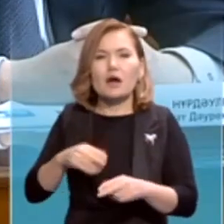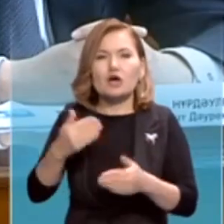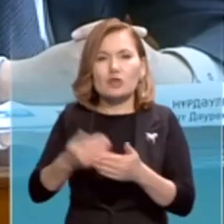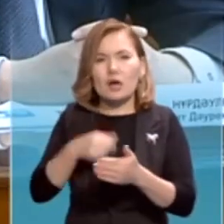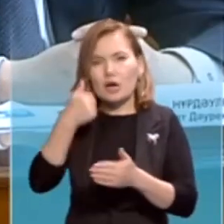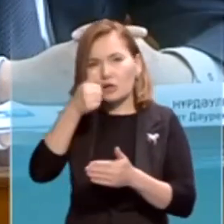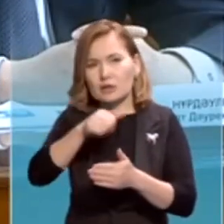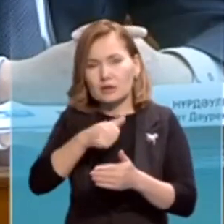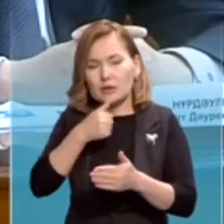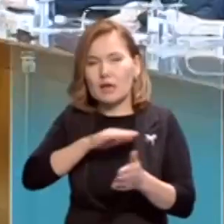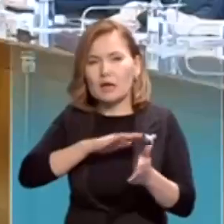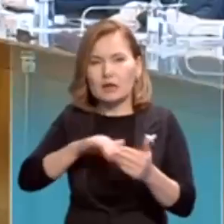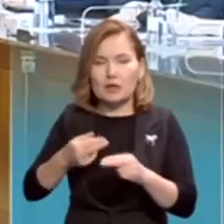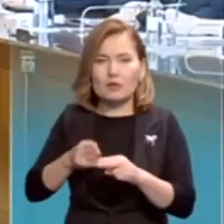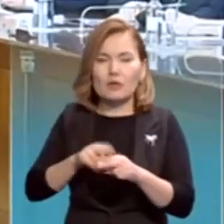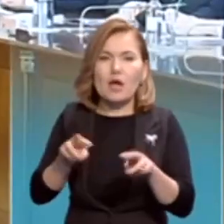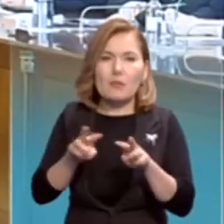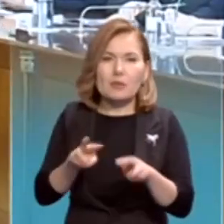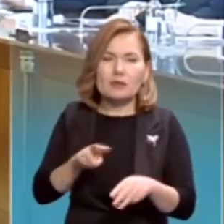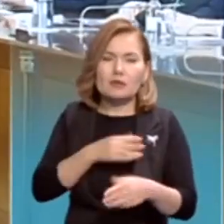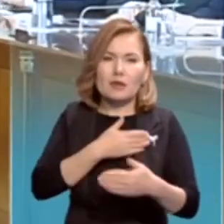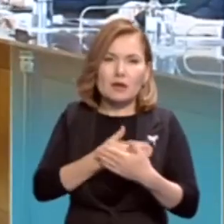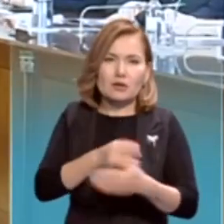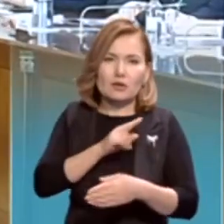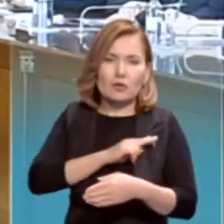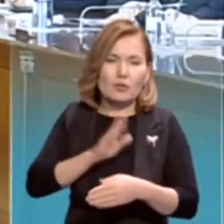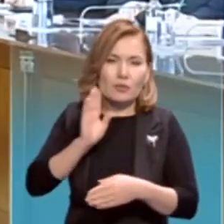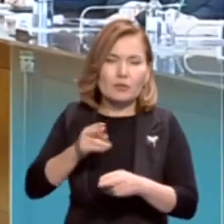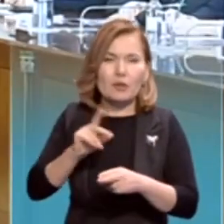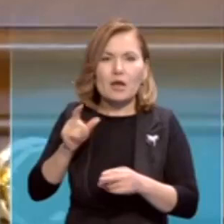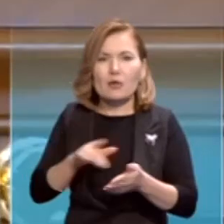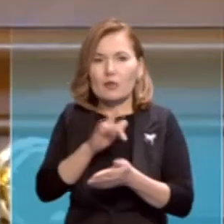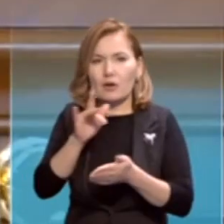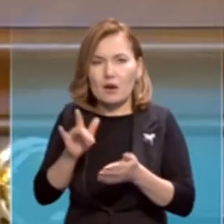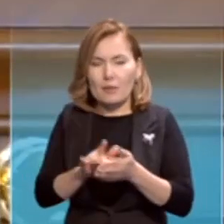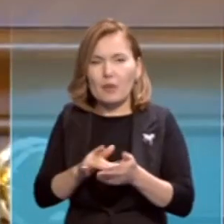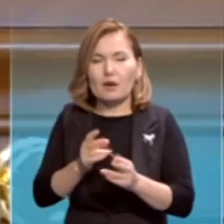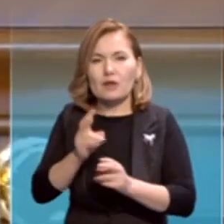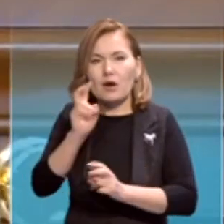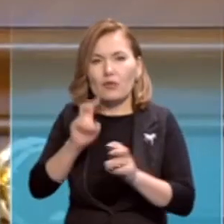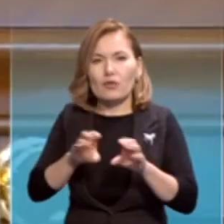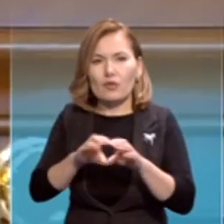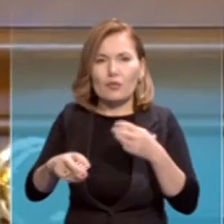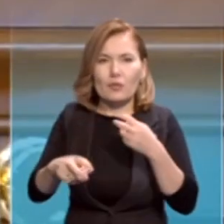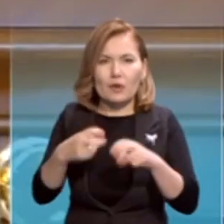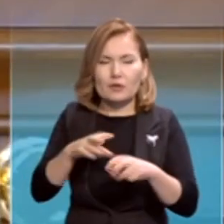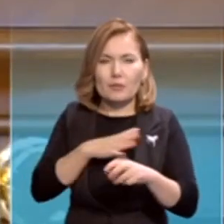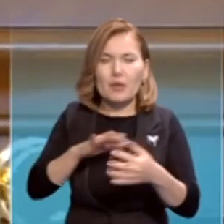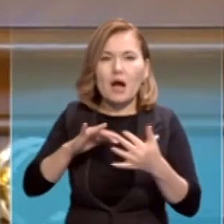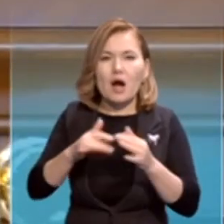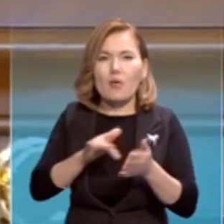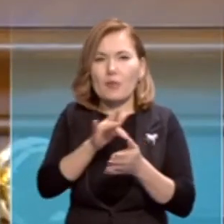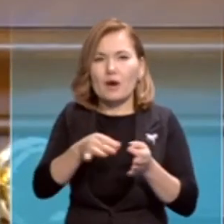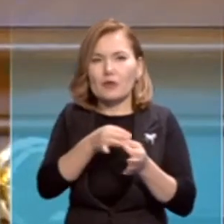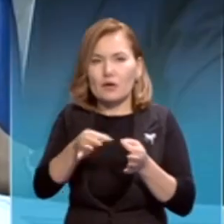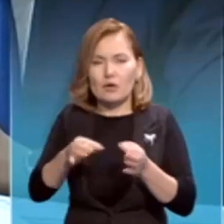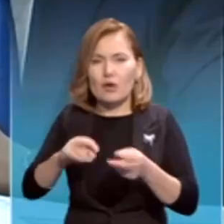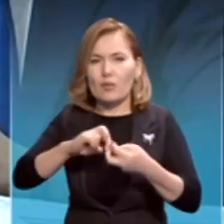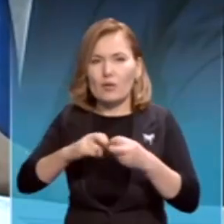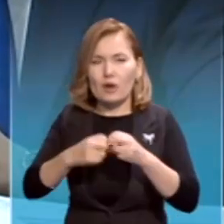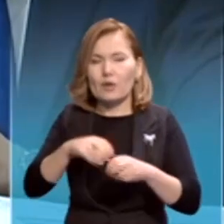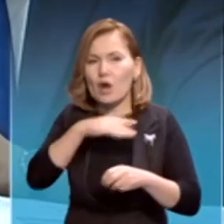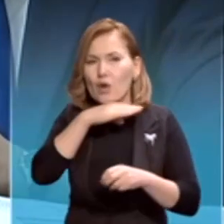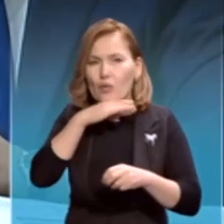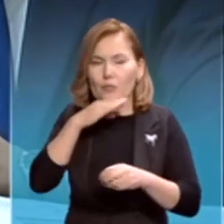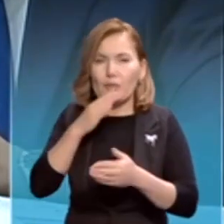мәселе осы. Өйткені атқарушы билік қарапайым жылыту маусымына дайындық жұмыстарын жүргізе алмады. Сондықтан ауыл мен қаланың ауқымында шешілетін